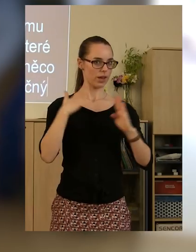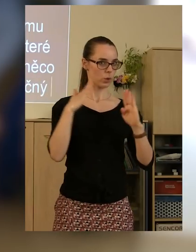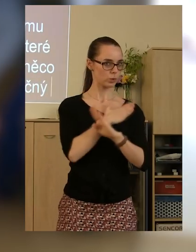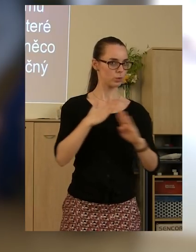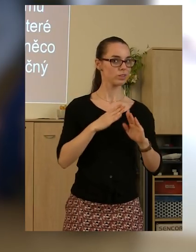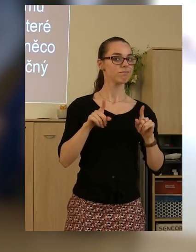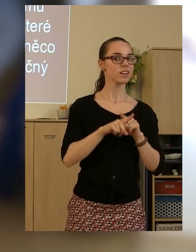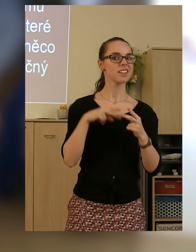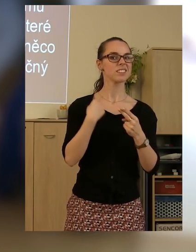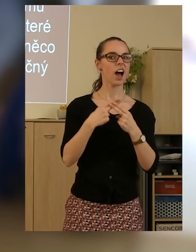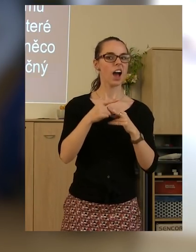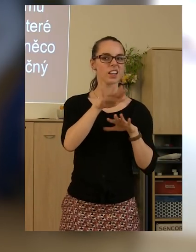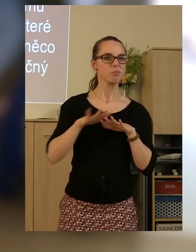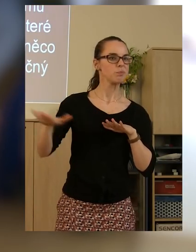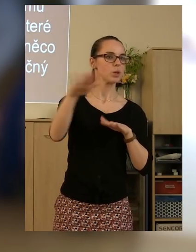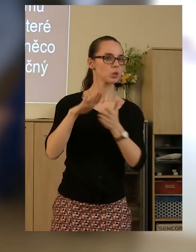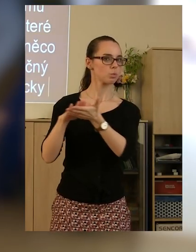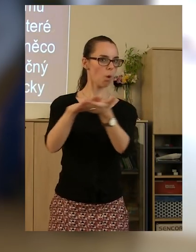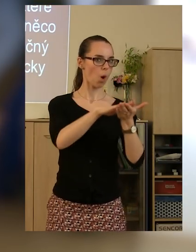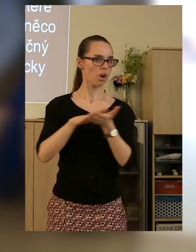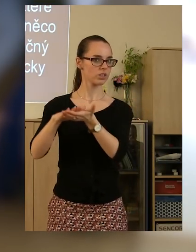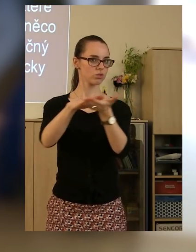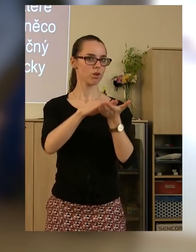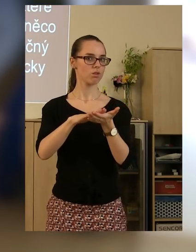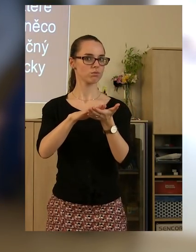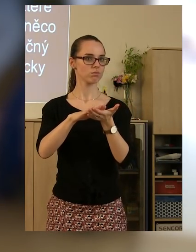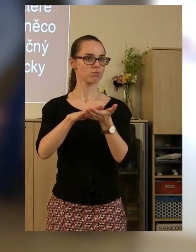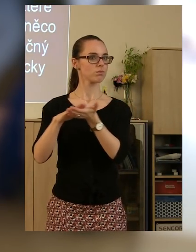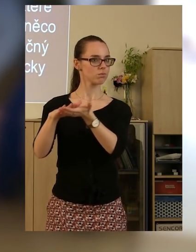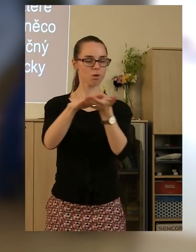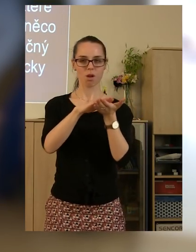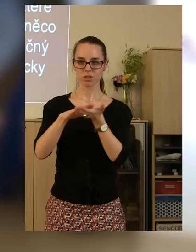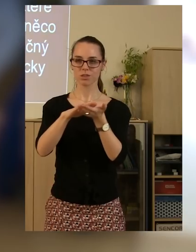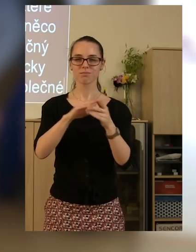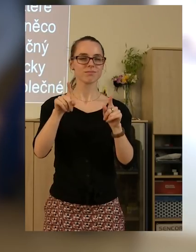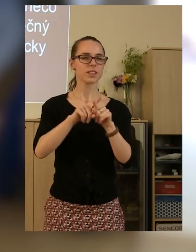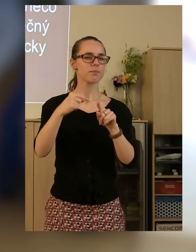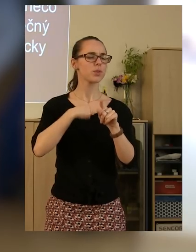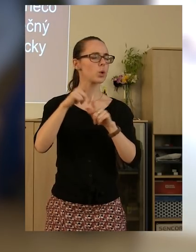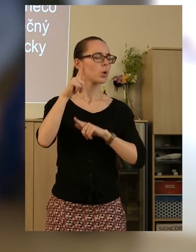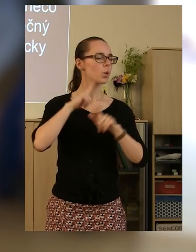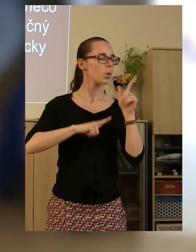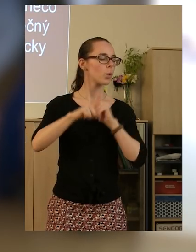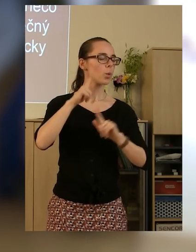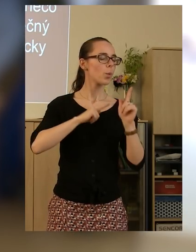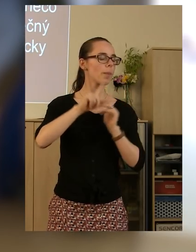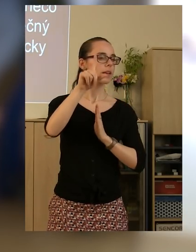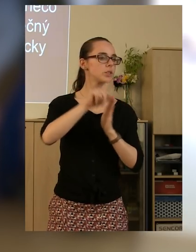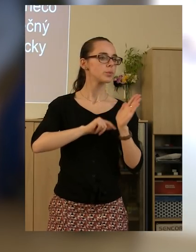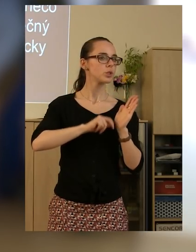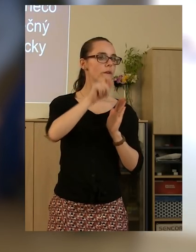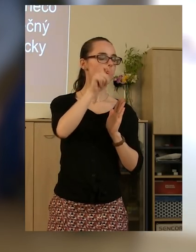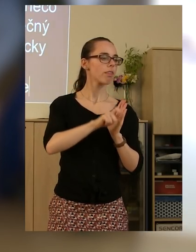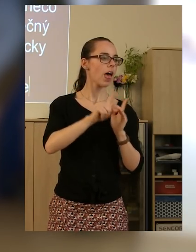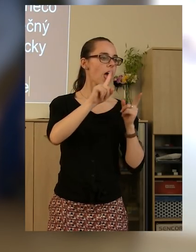naráží na rámec něčeho společného. A mám rozhrát Shakespeareovo drama Romea a Julie,